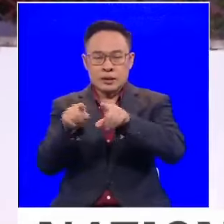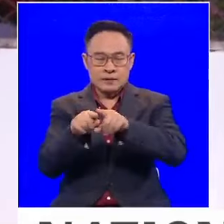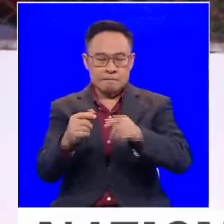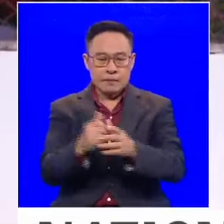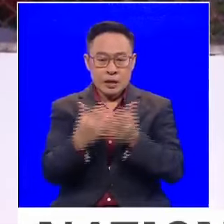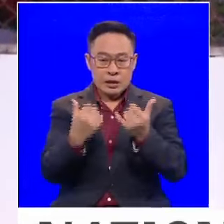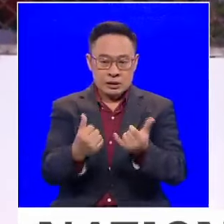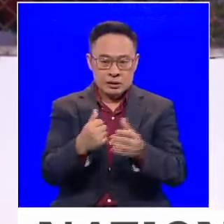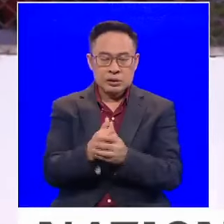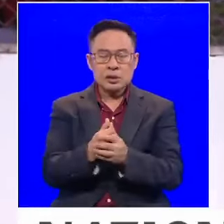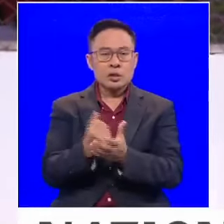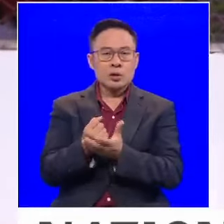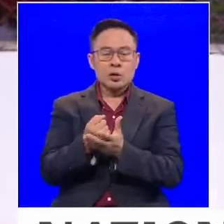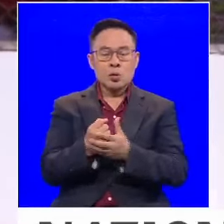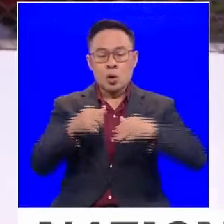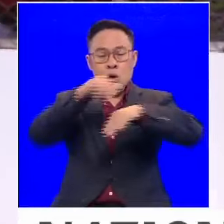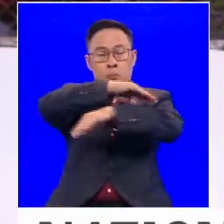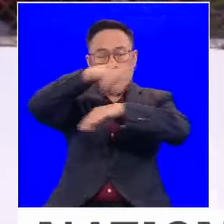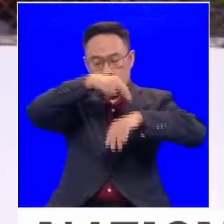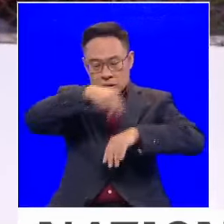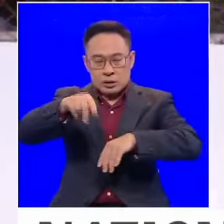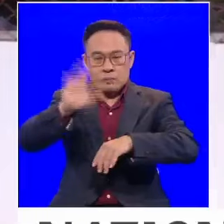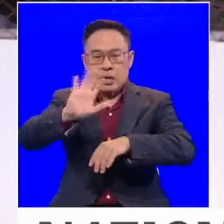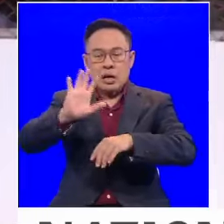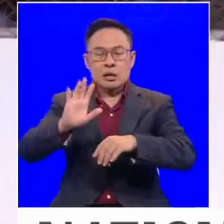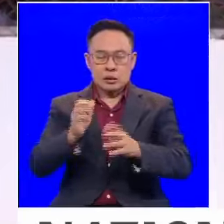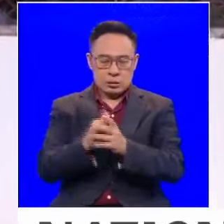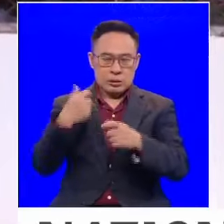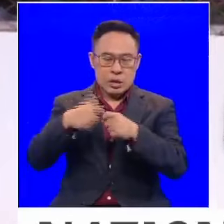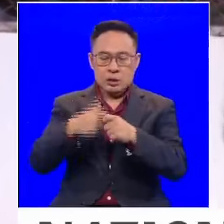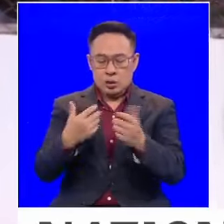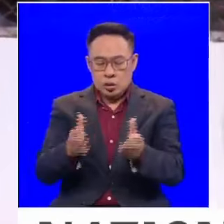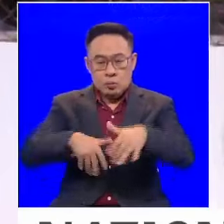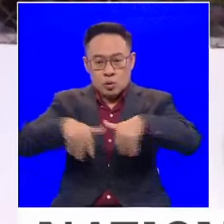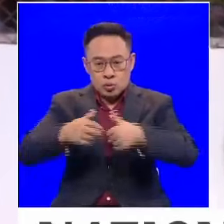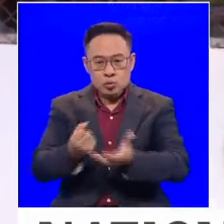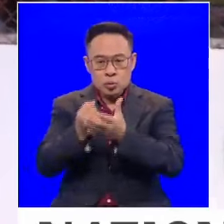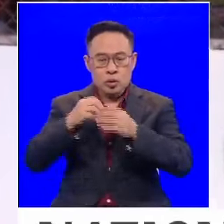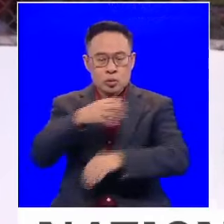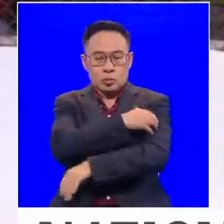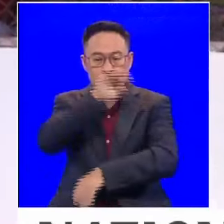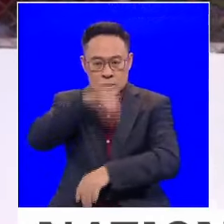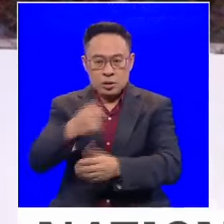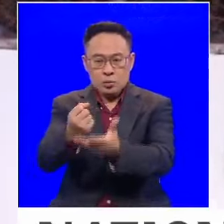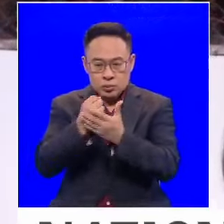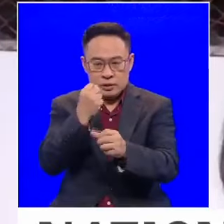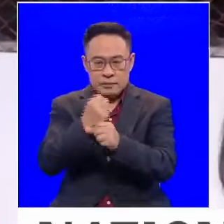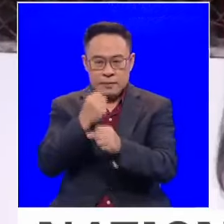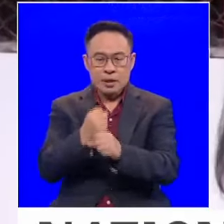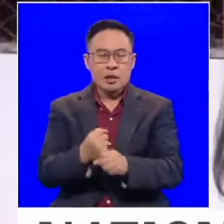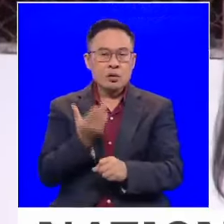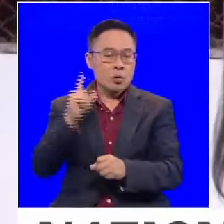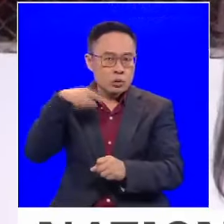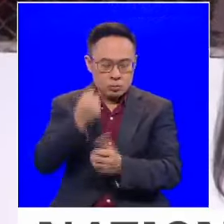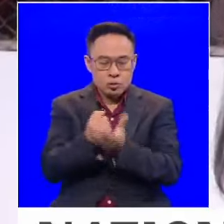กันมาบริจาคเป็นเงินเป็นทองเป็นสิ่งของแล้วก็ขอทางทีมงานแม่บ้านมาช่วยทำแล้วก็เอ